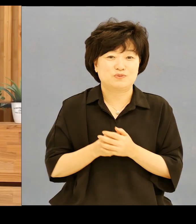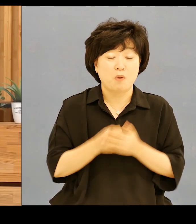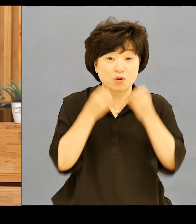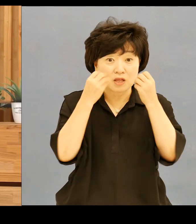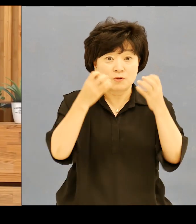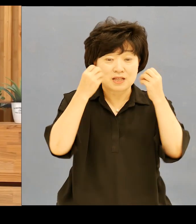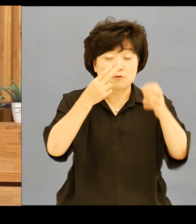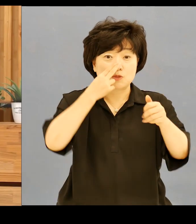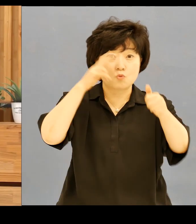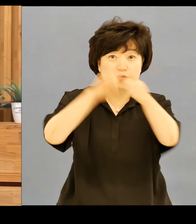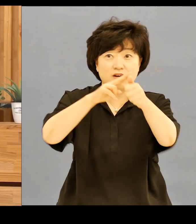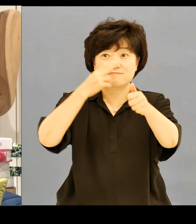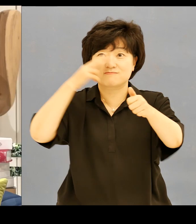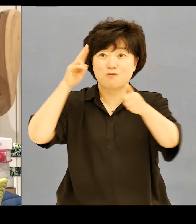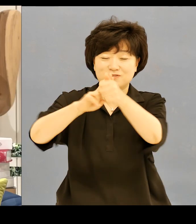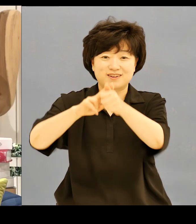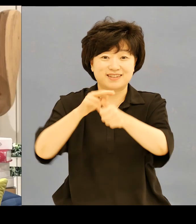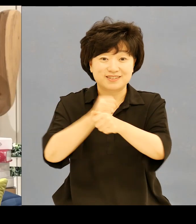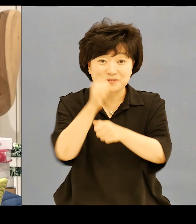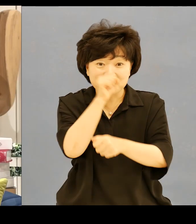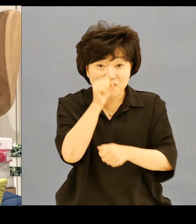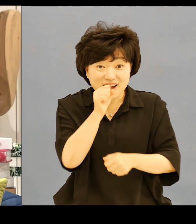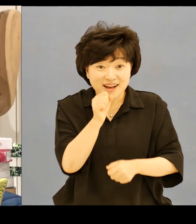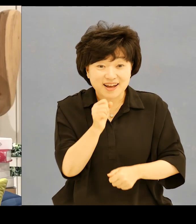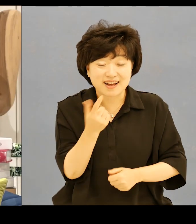걸 좀 좋아하시나 봐요. 그죠? 네. 저는 네.